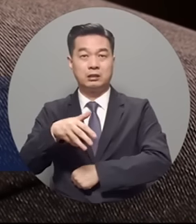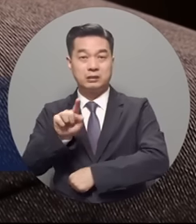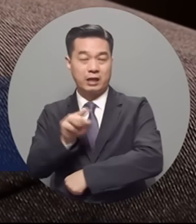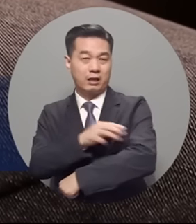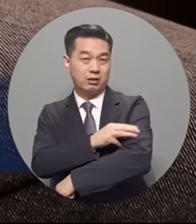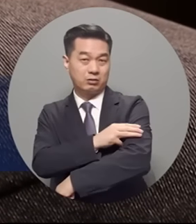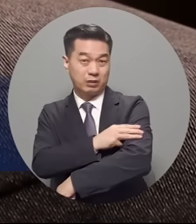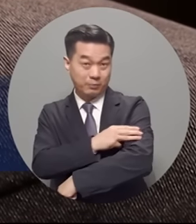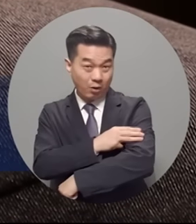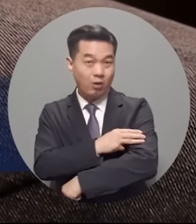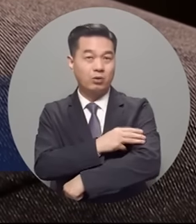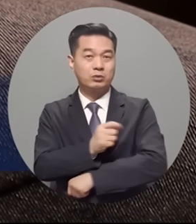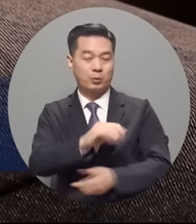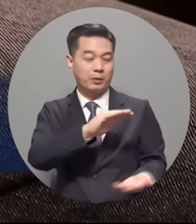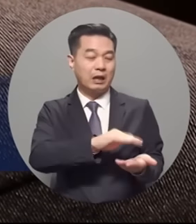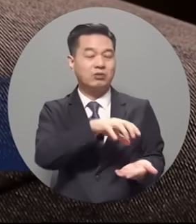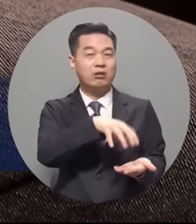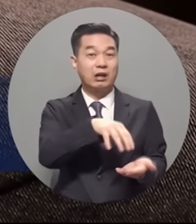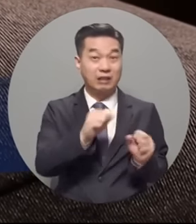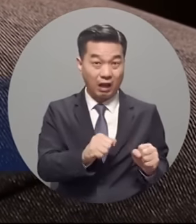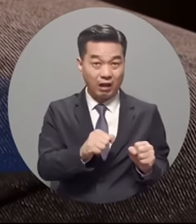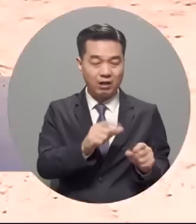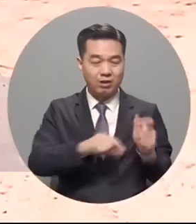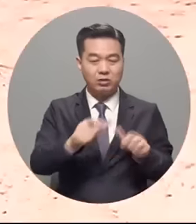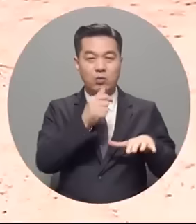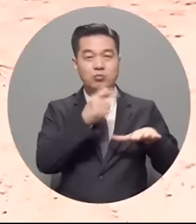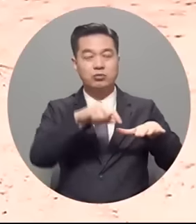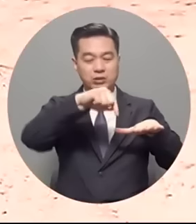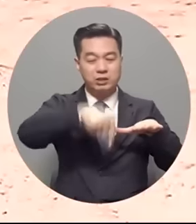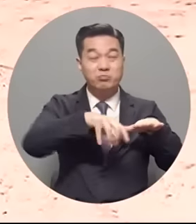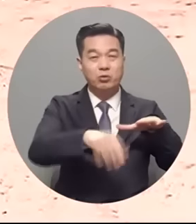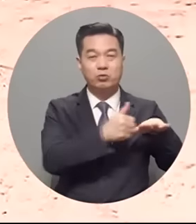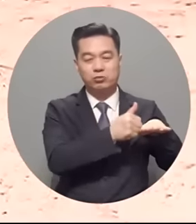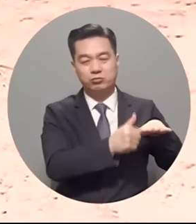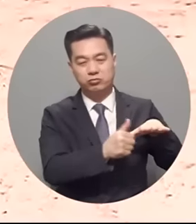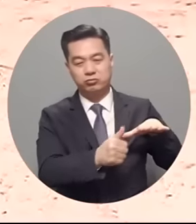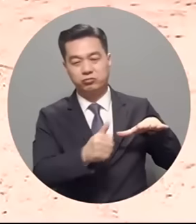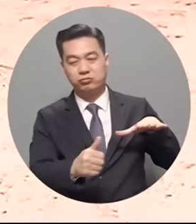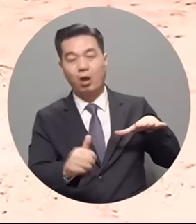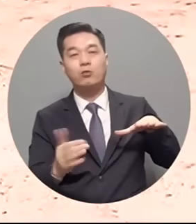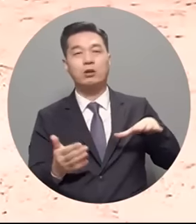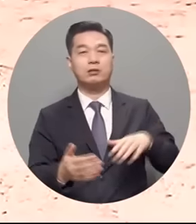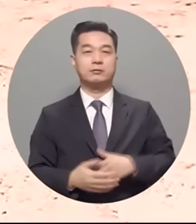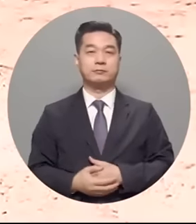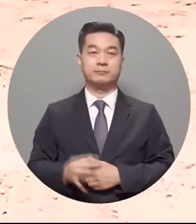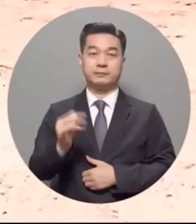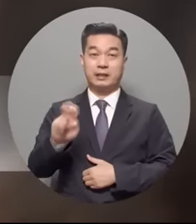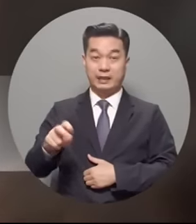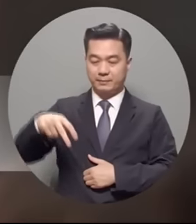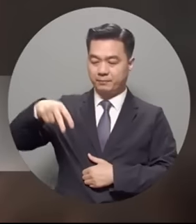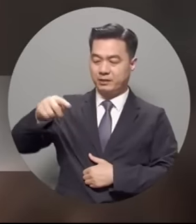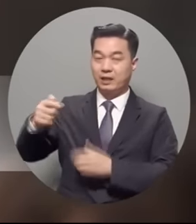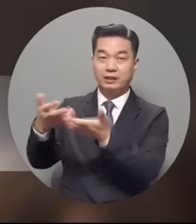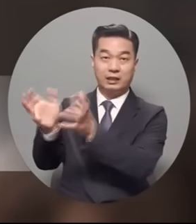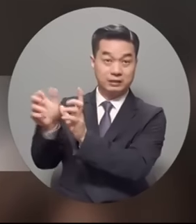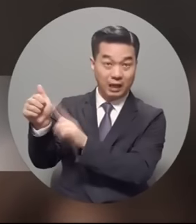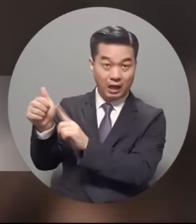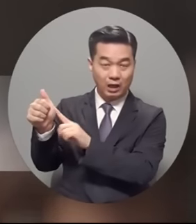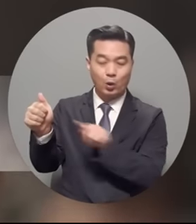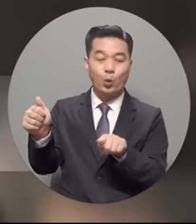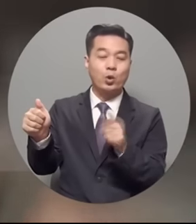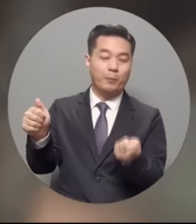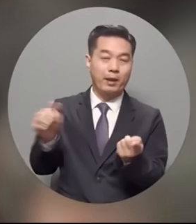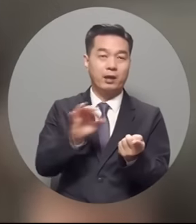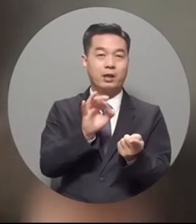얕은 수심이 있다가 좀 깊은 쪽으로. 이에 대해 임성근 전 사단장은 때마침 여단장이 옆에